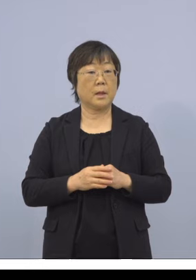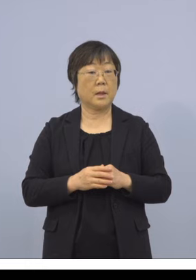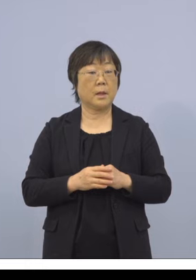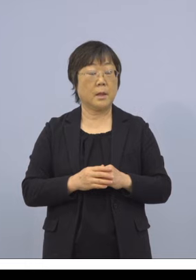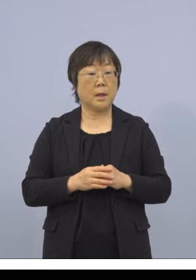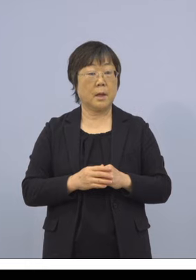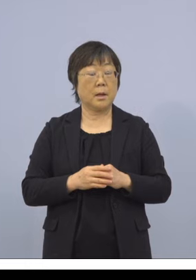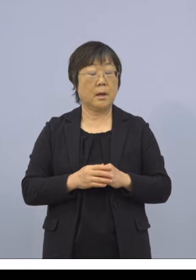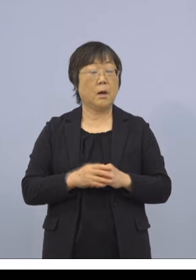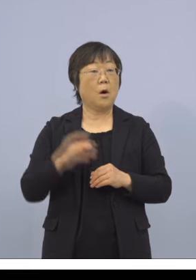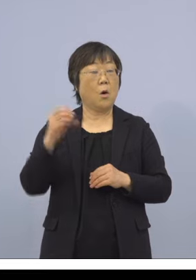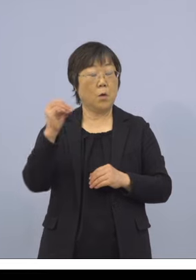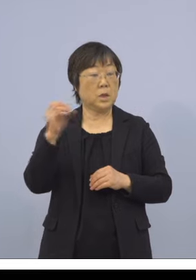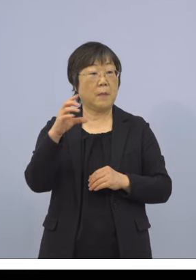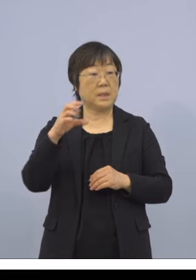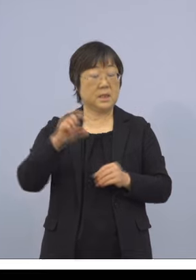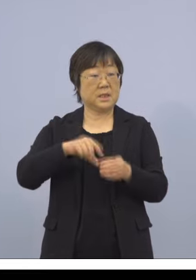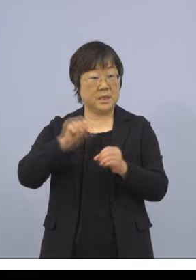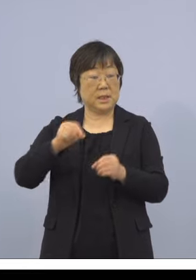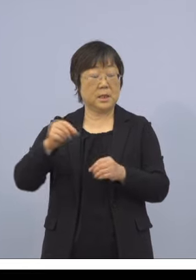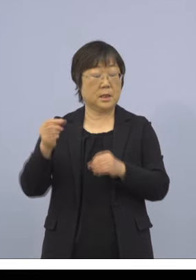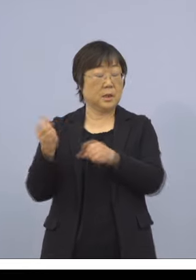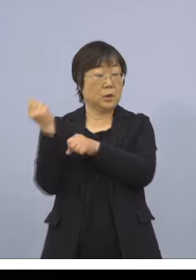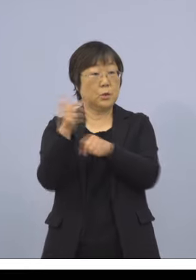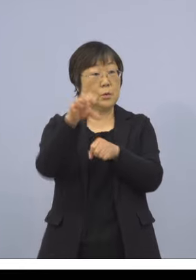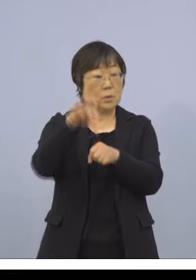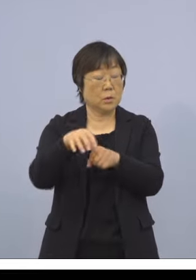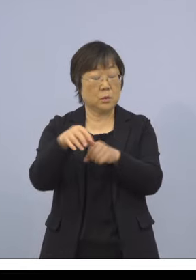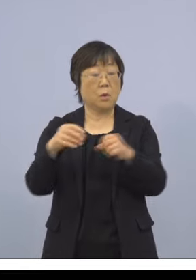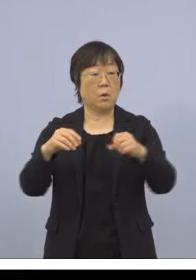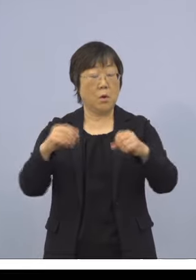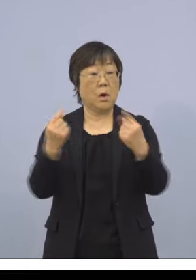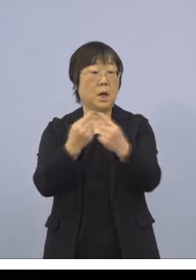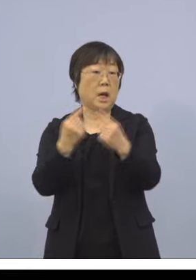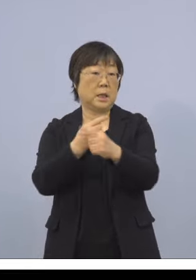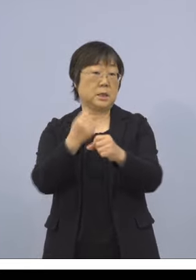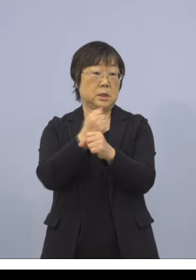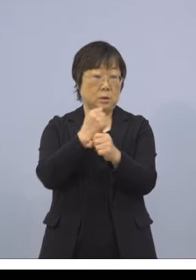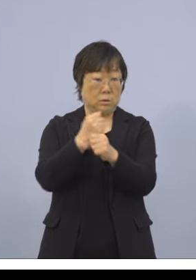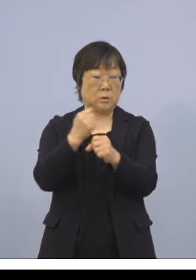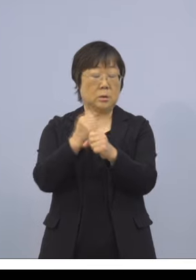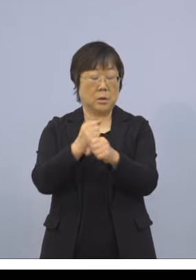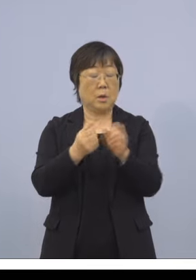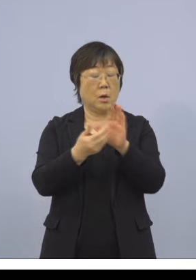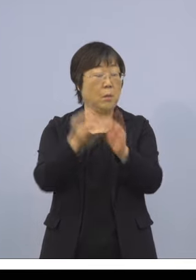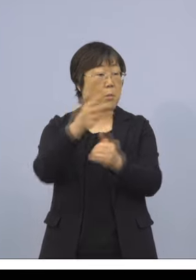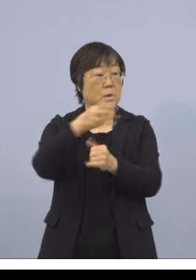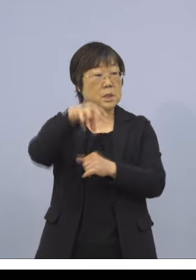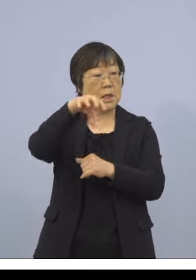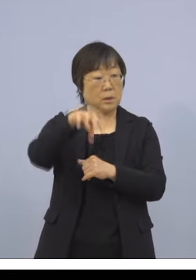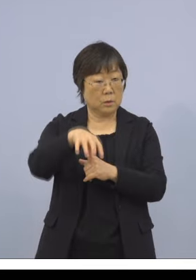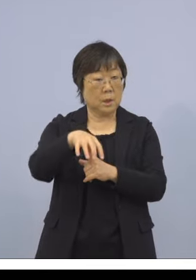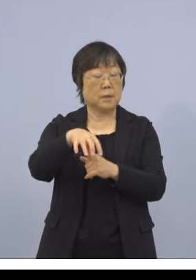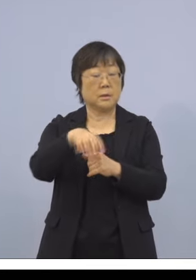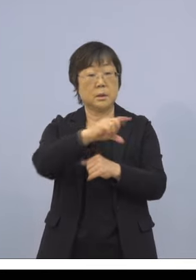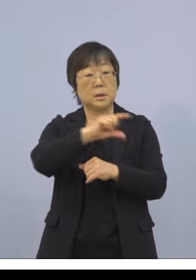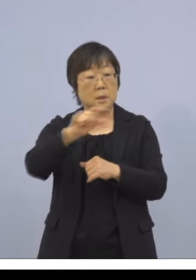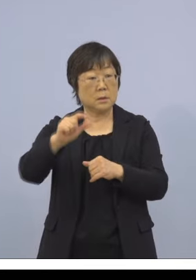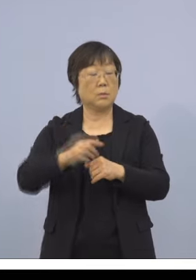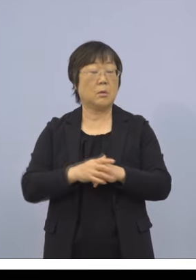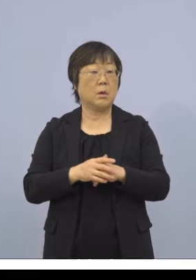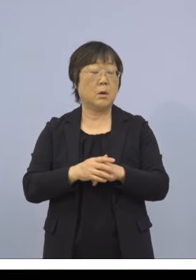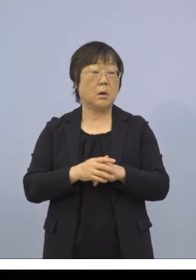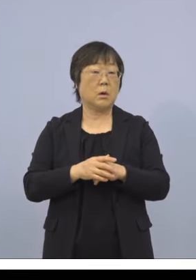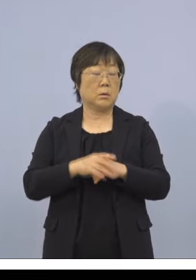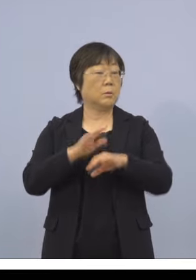場の改築、まあ、これはまあスポーツにももちろんでありますが、やはり防災拠点、といろいろな